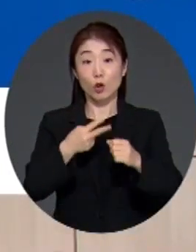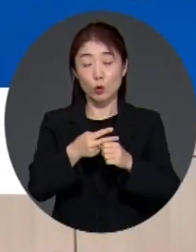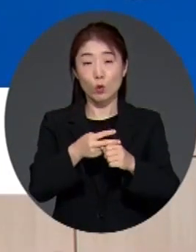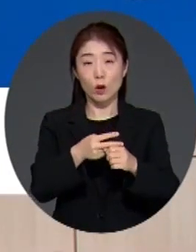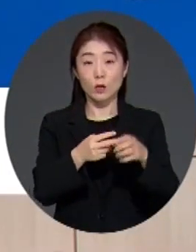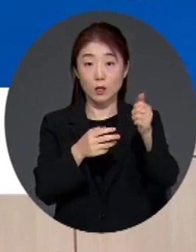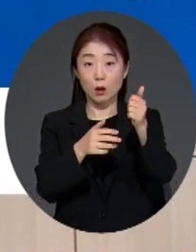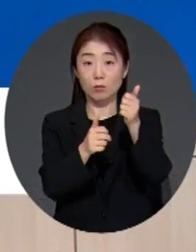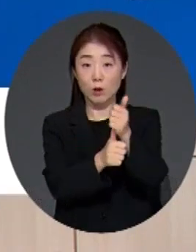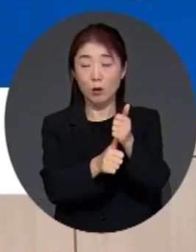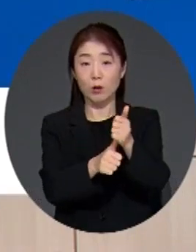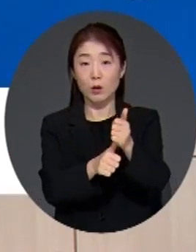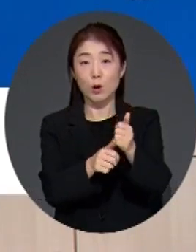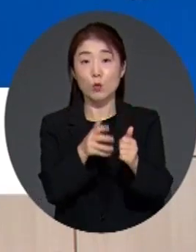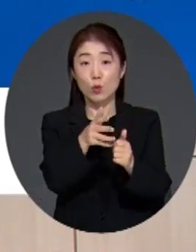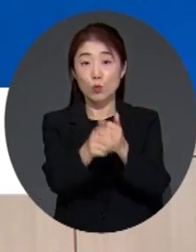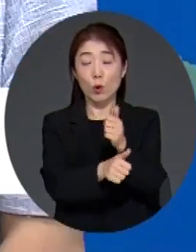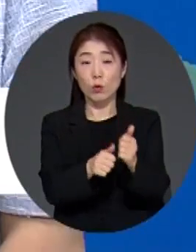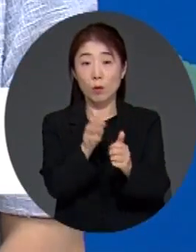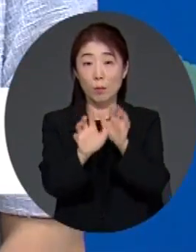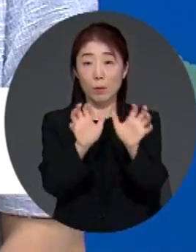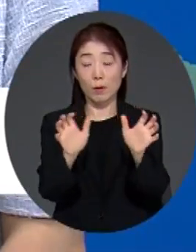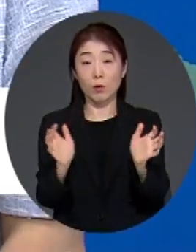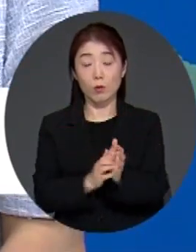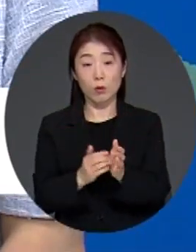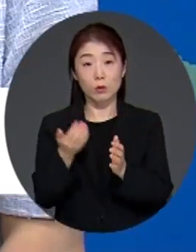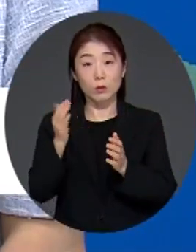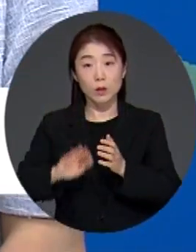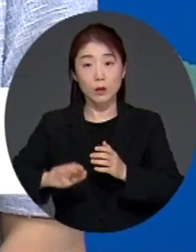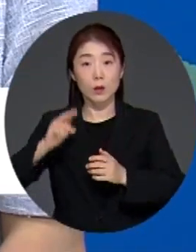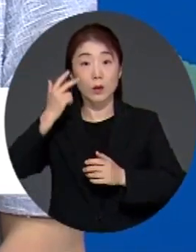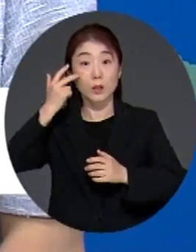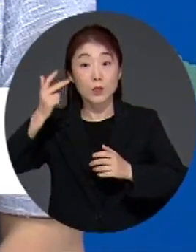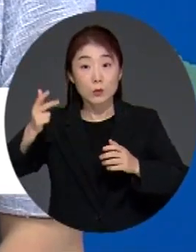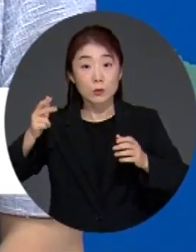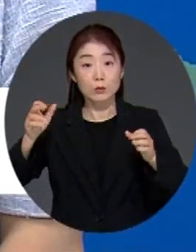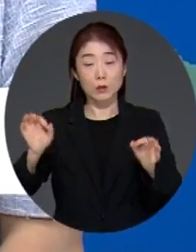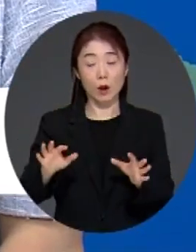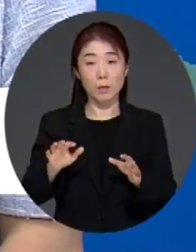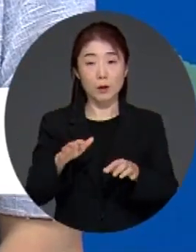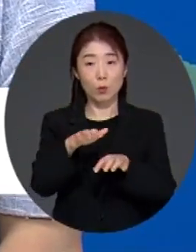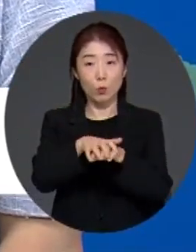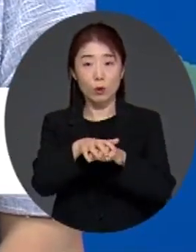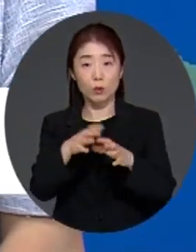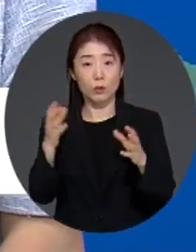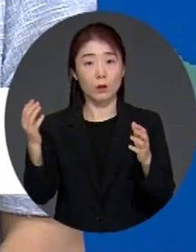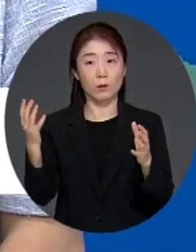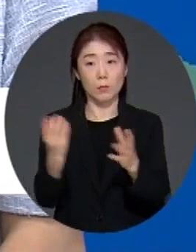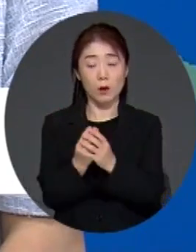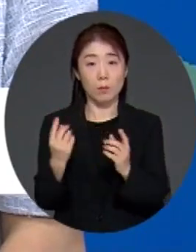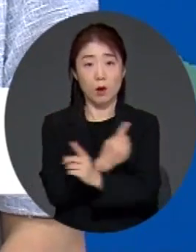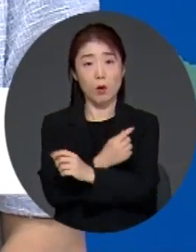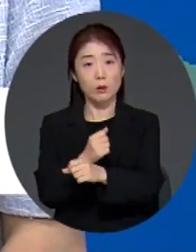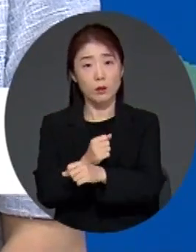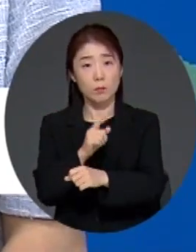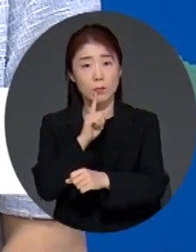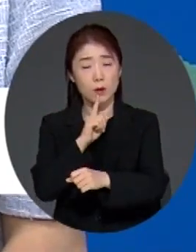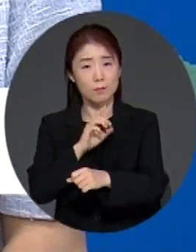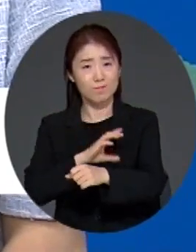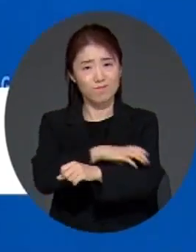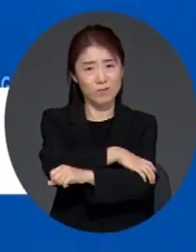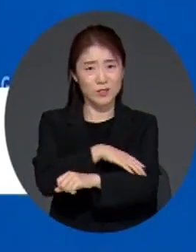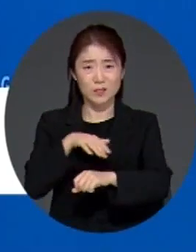상임위별 원구성을 확정했는데도 일주일도 지나지 않아 상임위 구성을 다시 하겠다는 건 다수당의 횡포라고